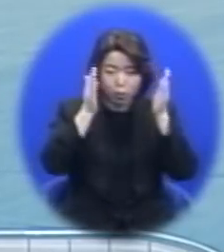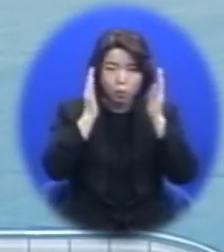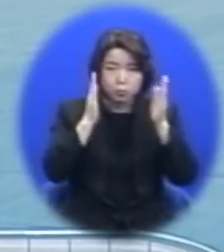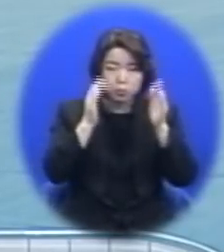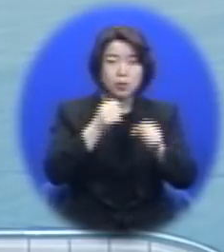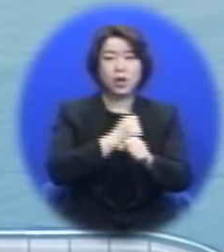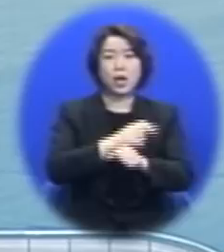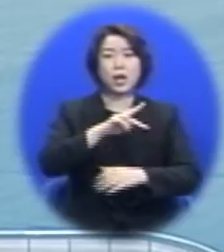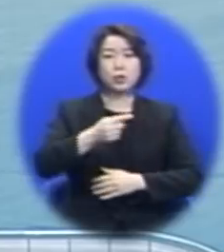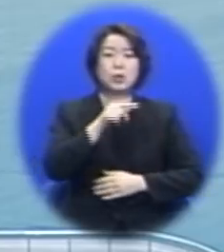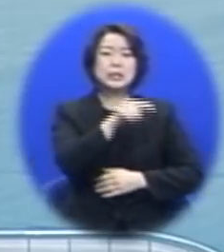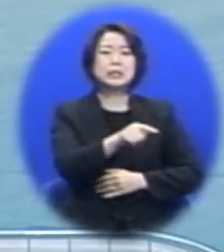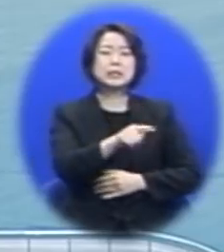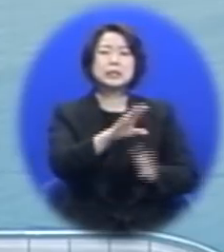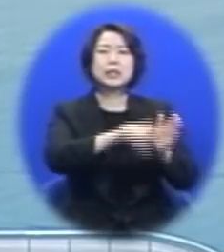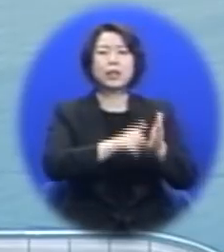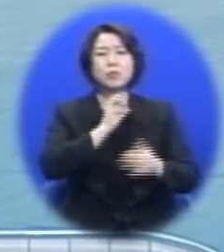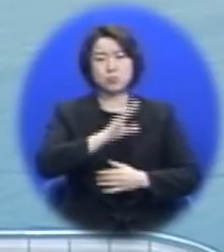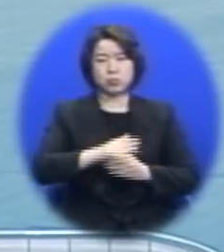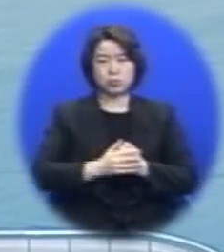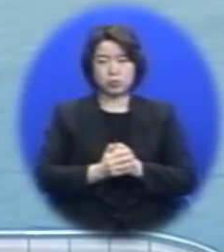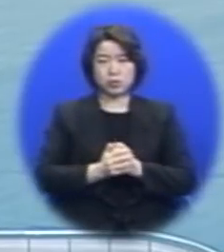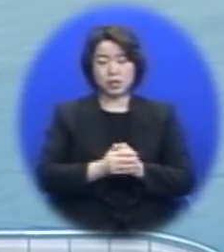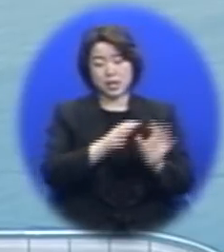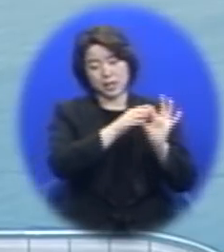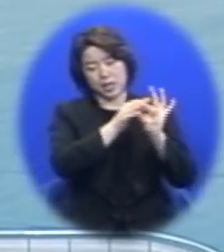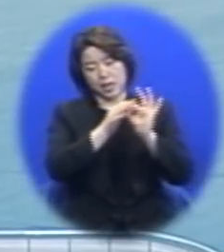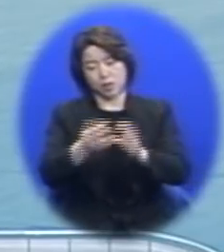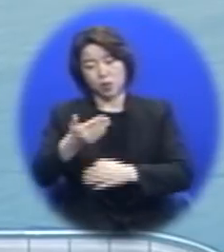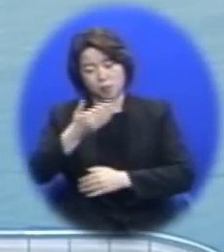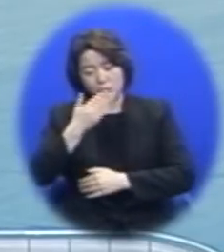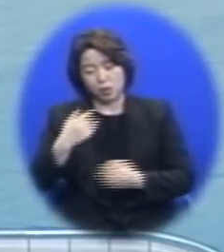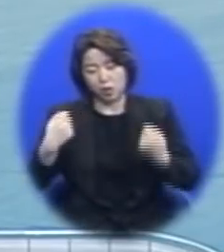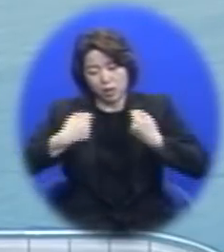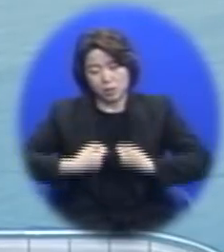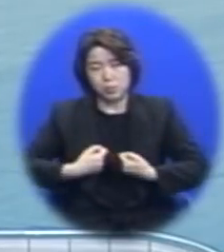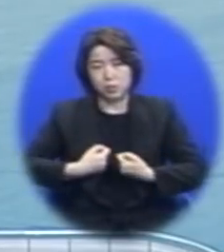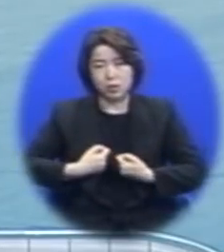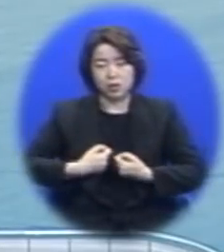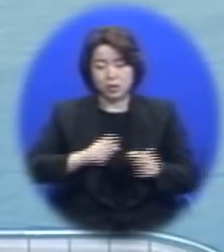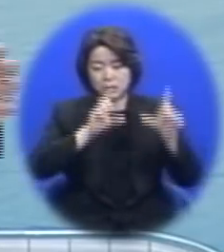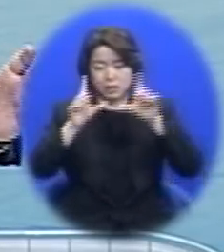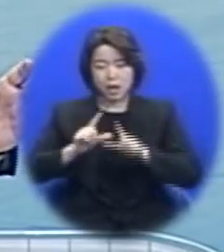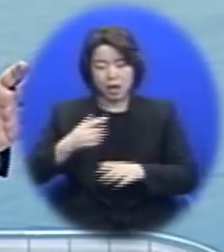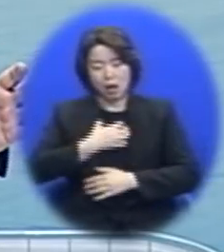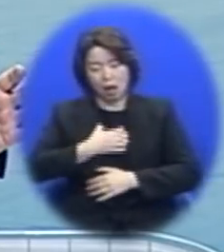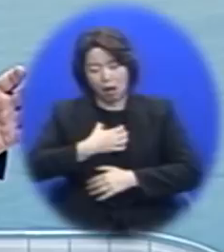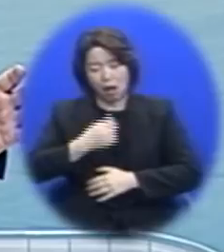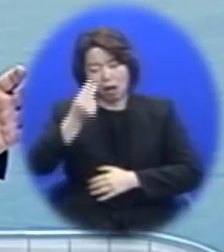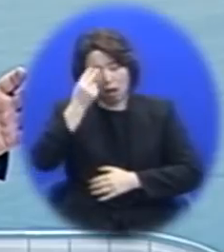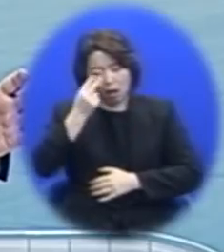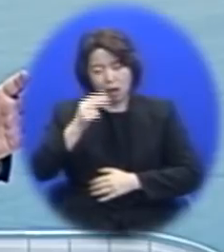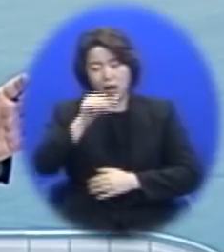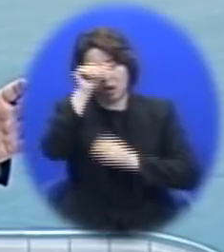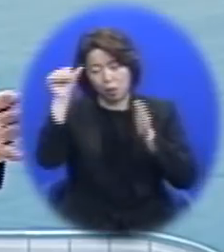그때뿐이고 그리고는 계속 먹을 거 입을 거 염려하고 근심하면서 한평생을